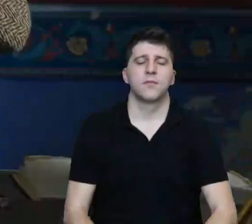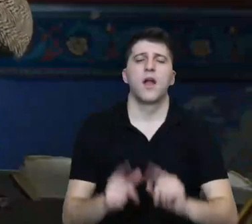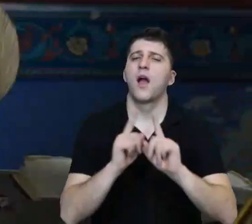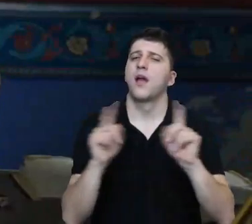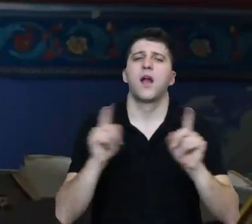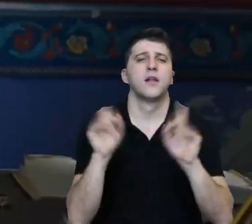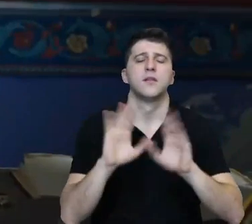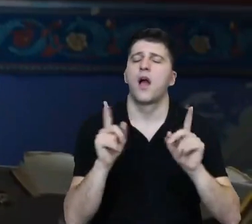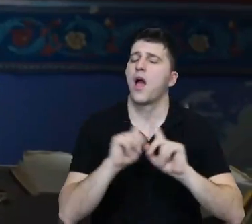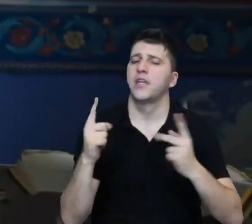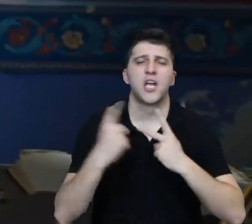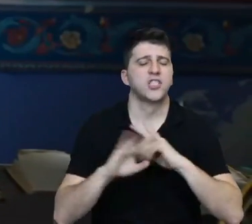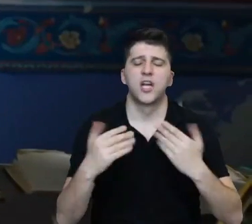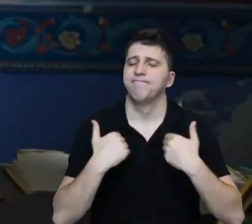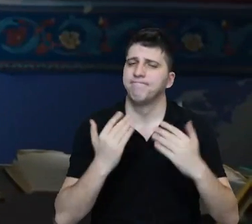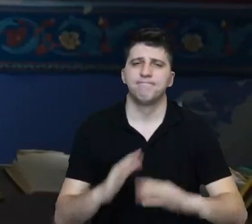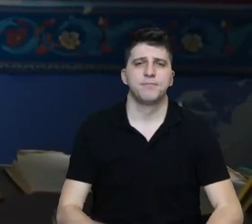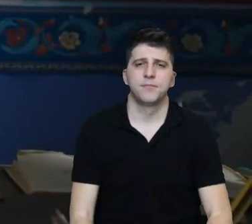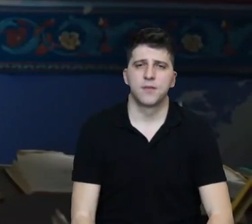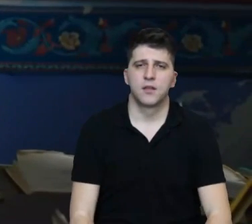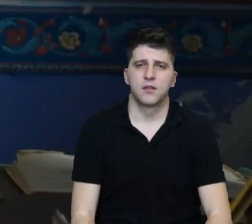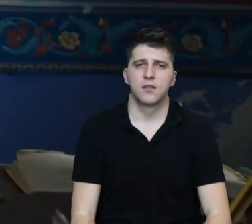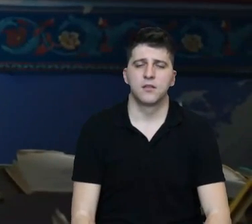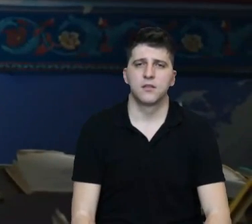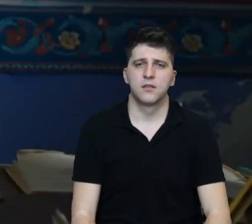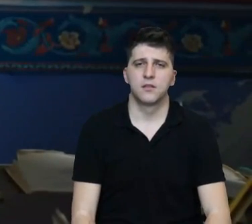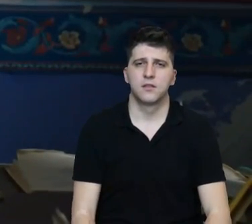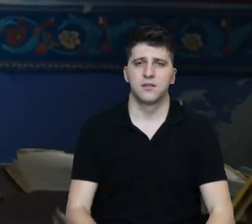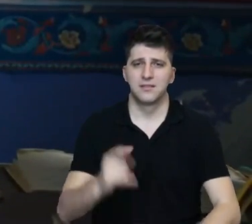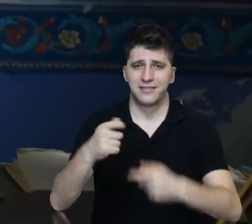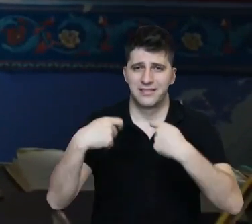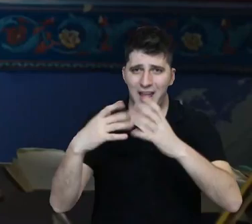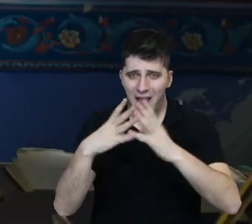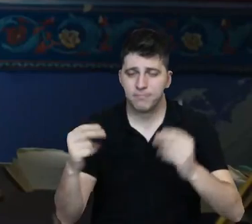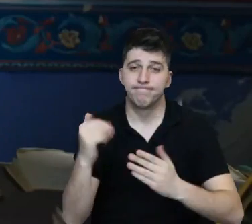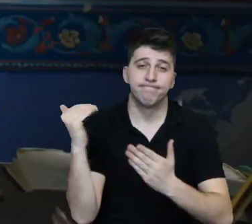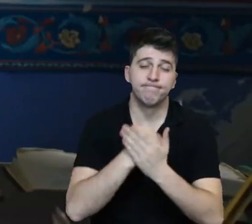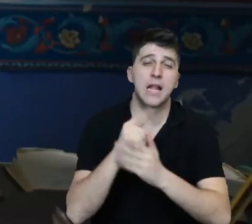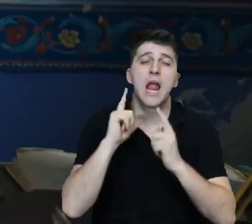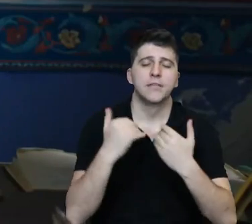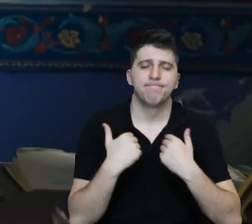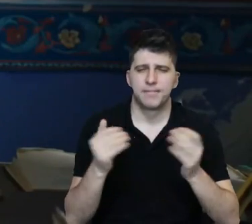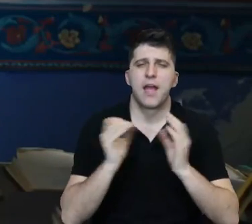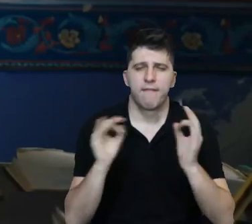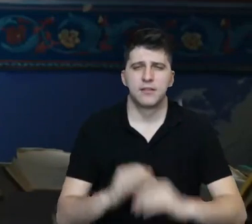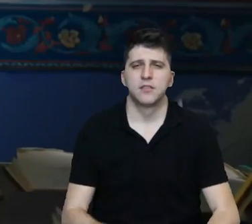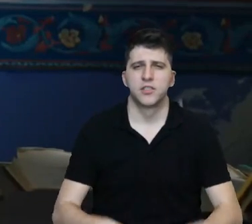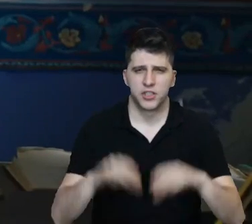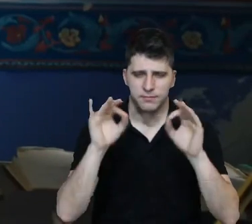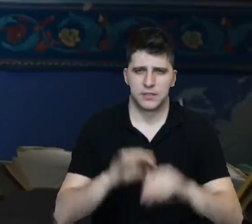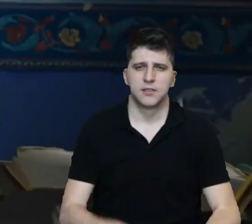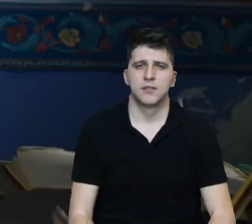Gözyaşları sildi. Hayır Yaşar. Giderin kaybını ancak gelirle karşılayabilin. Evet.